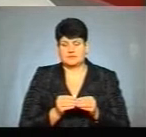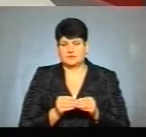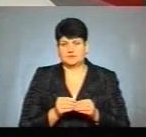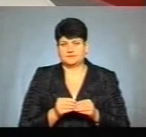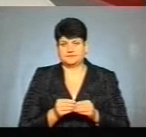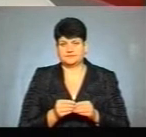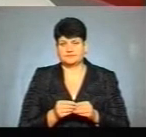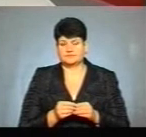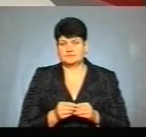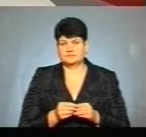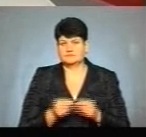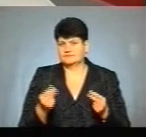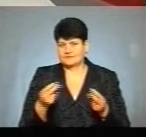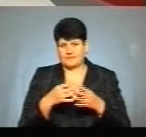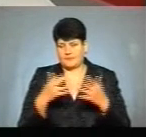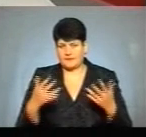вчинення.